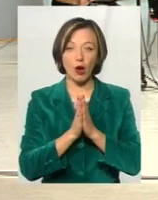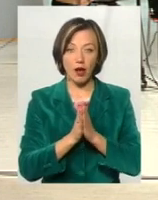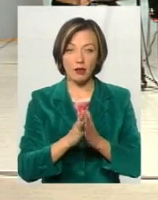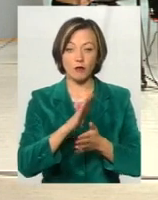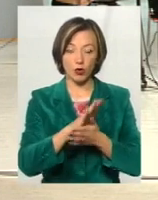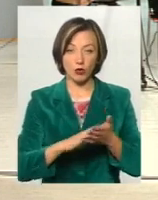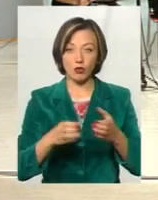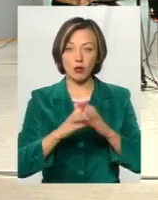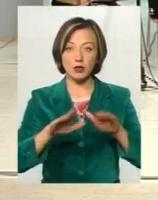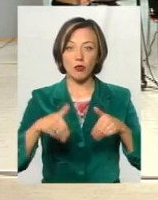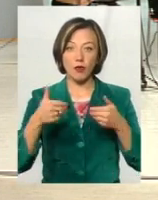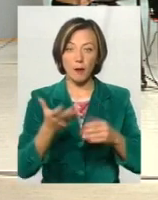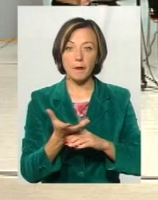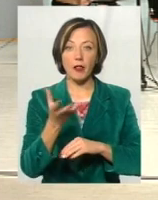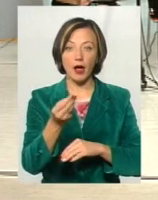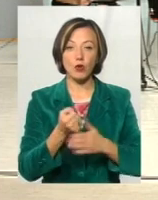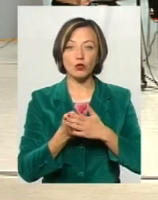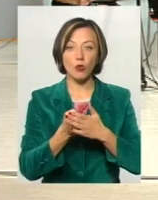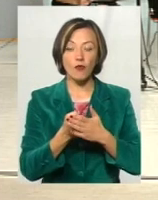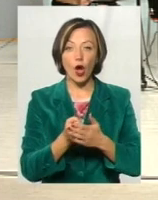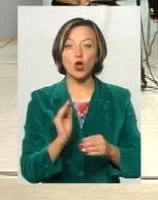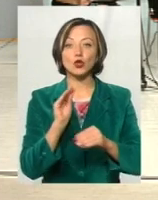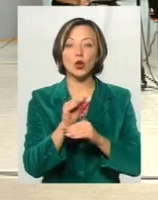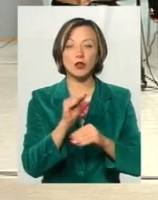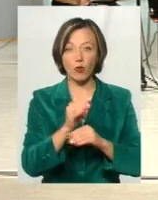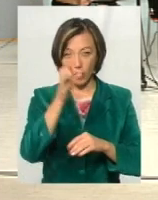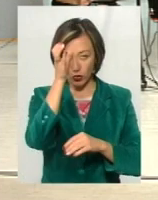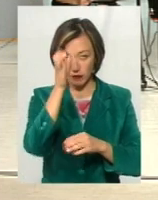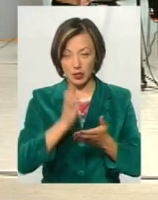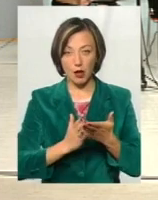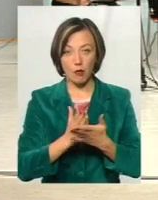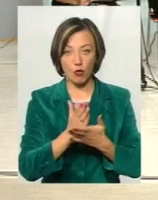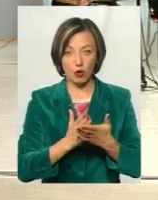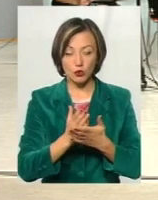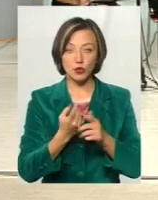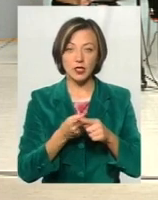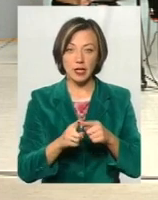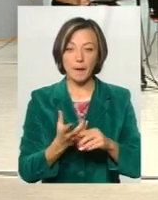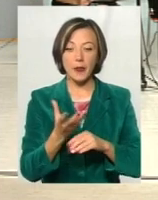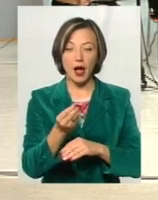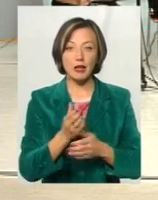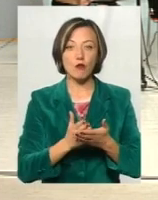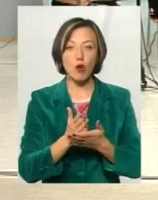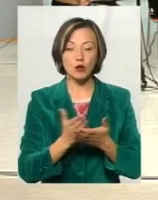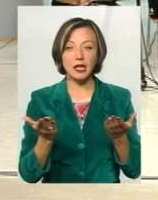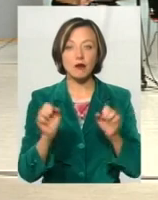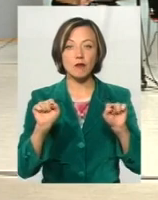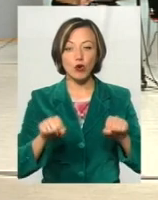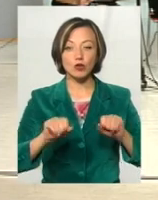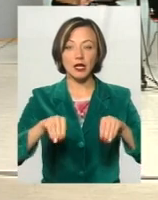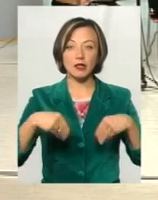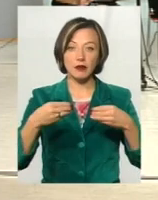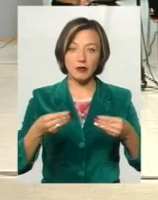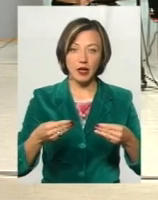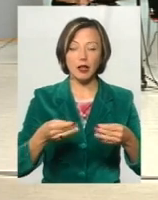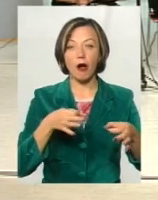вони запропонували батькам на платній основі додаткові освітні послуги. Це платні послуги, які можуть надаватися